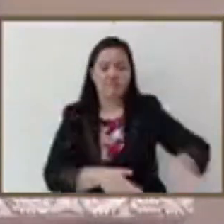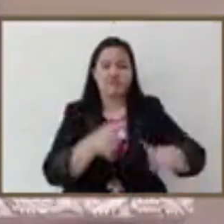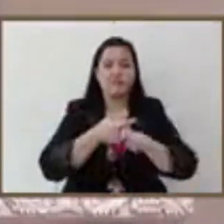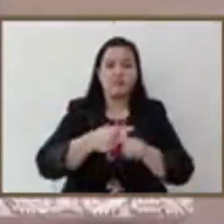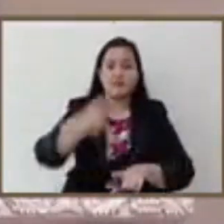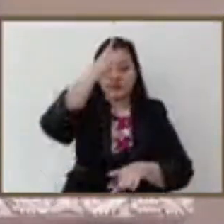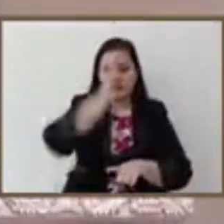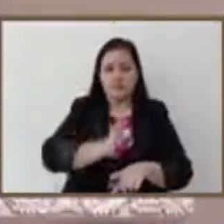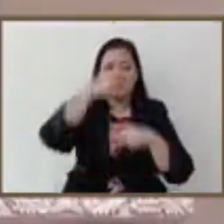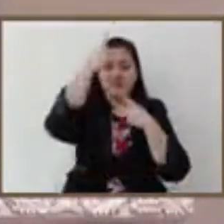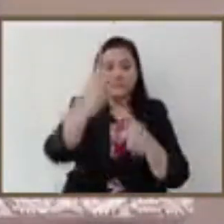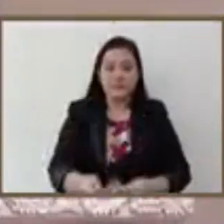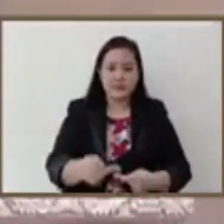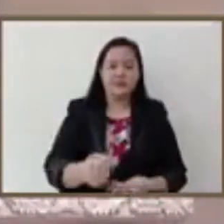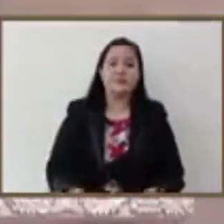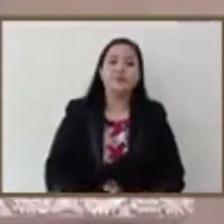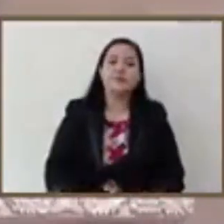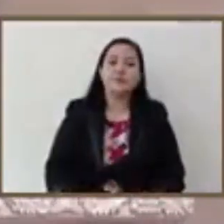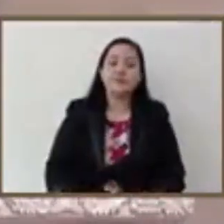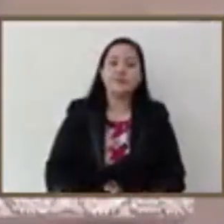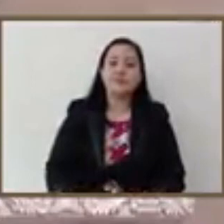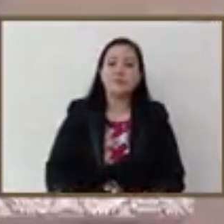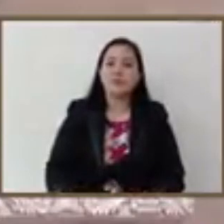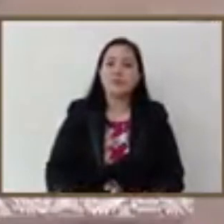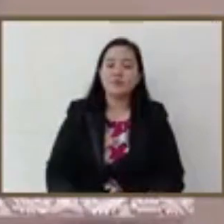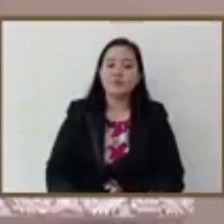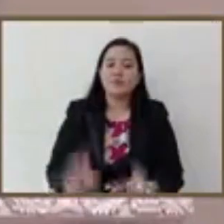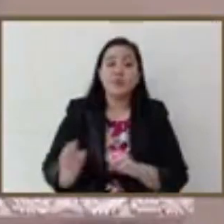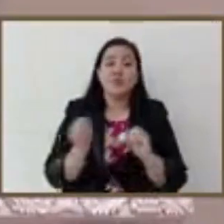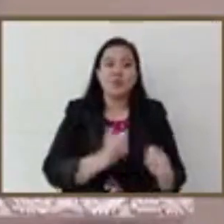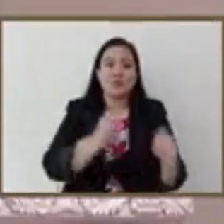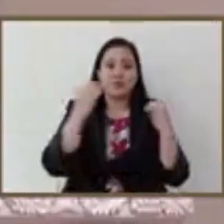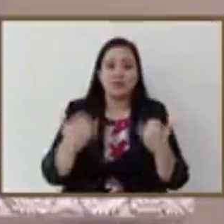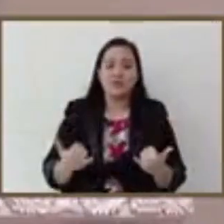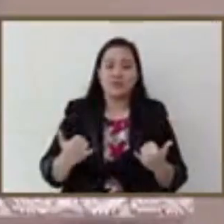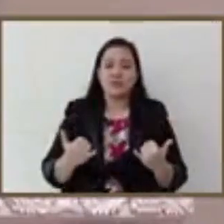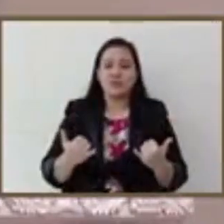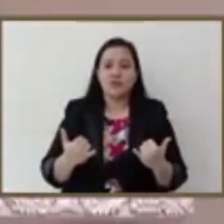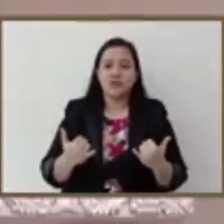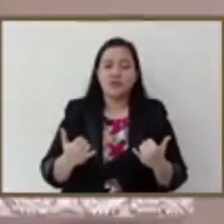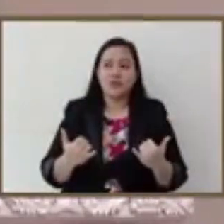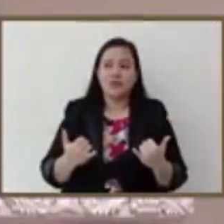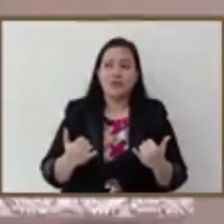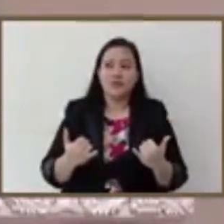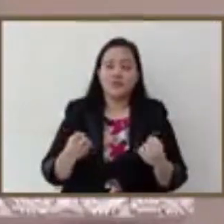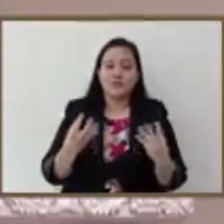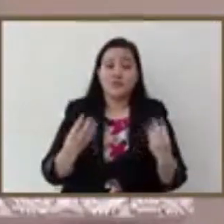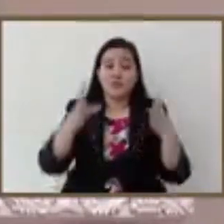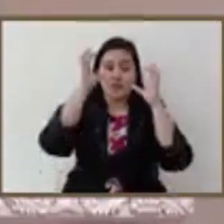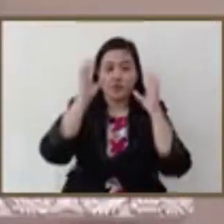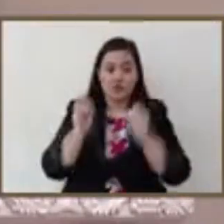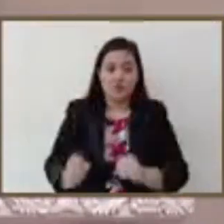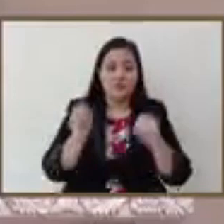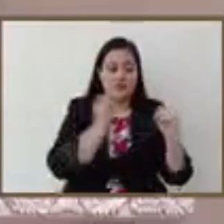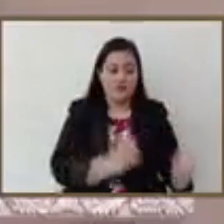Ilalayo ka muna. Alam niyo mga kapatid, ang mga organization ngayon, hear me now, ang pinakang or ang mga organization ngayon